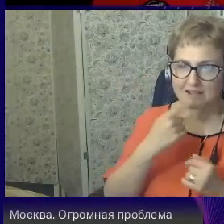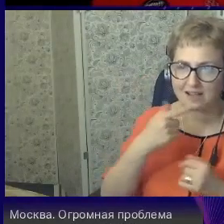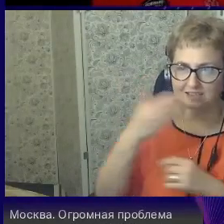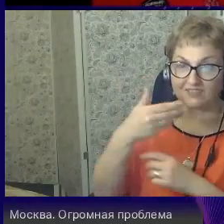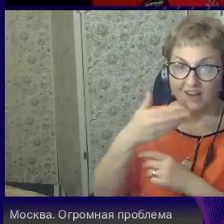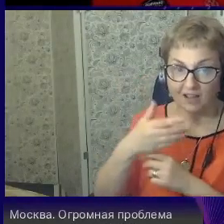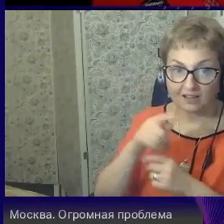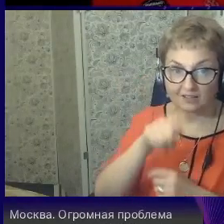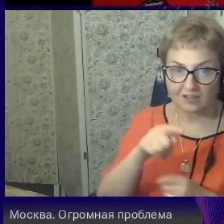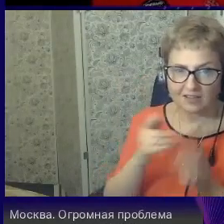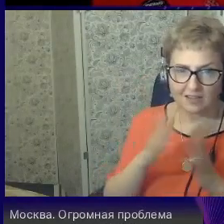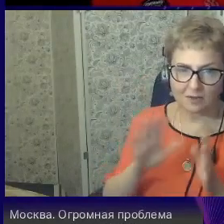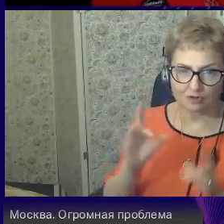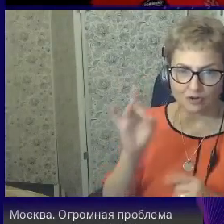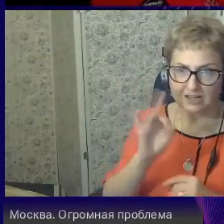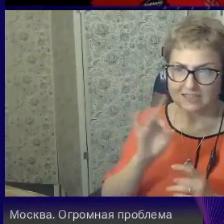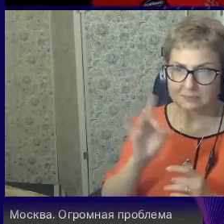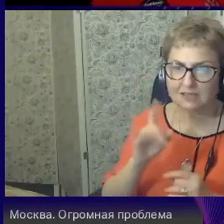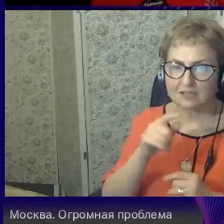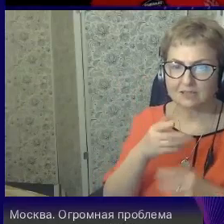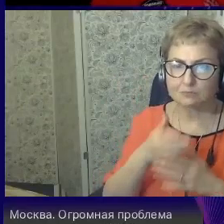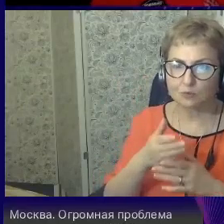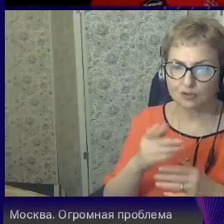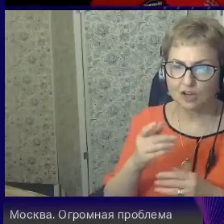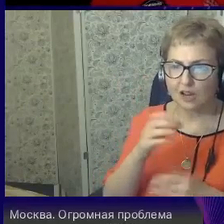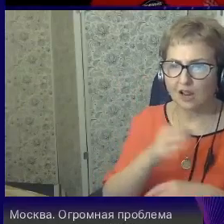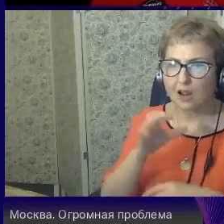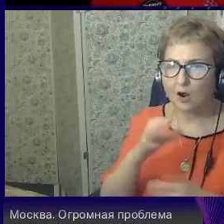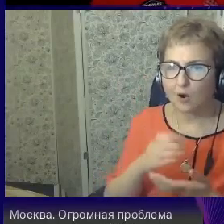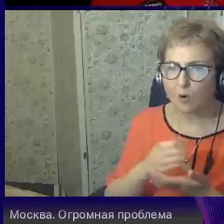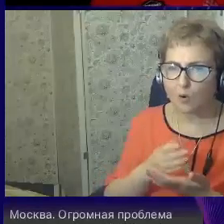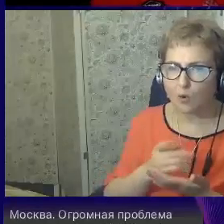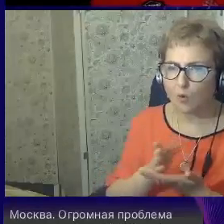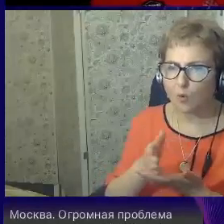ярко-бело-красных флагов, он небольшого размера, и с помощью компаса и карты,